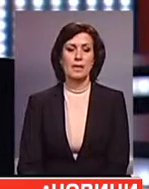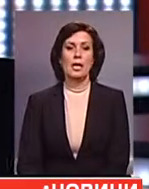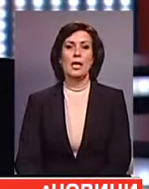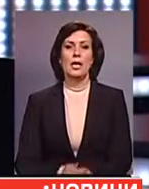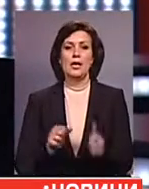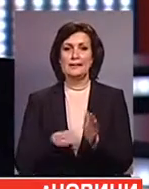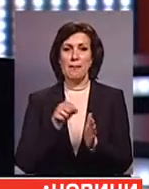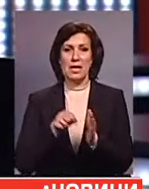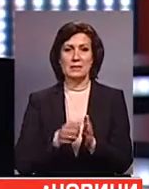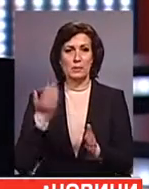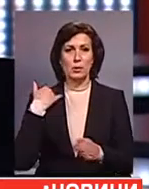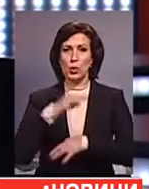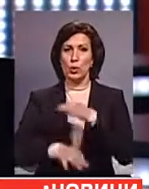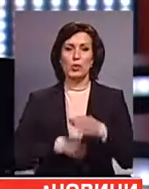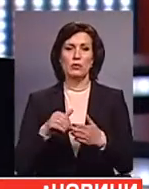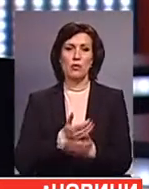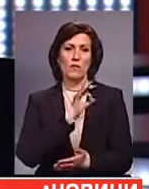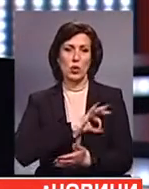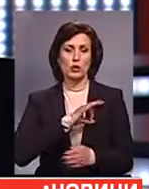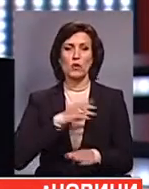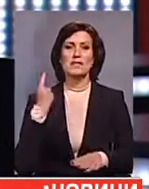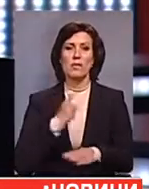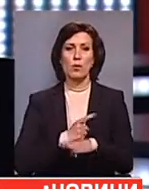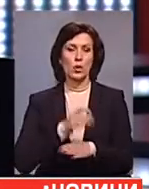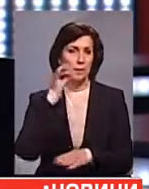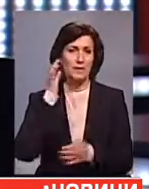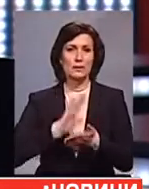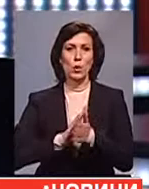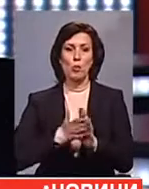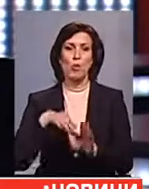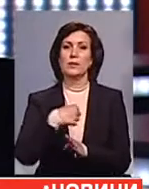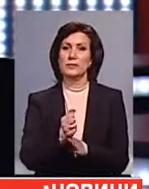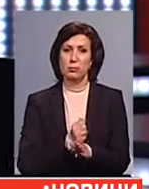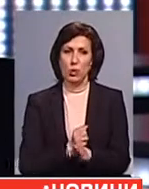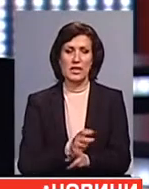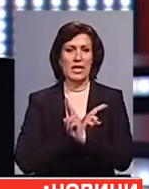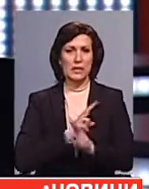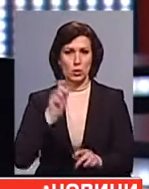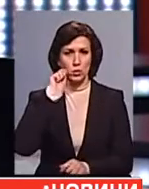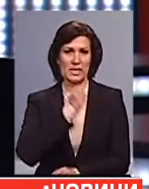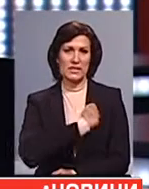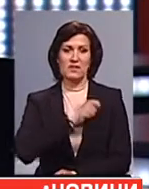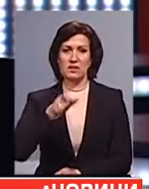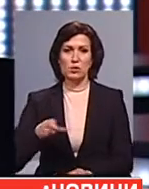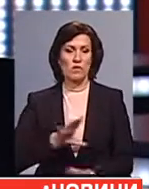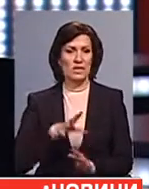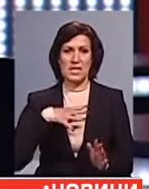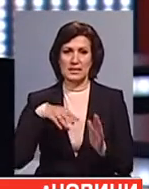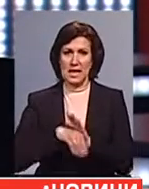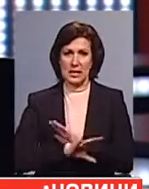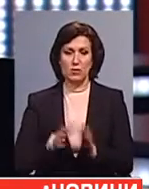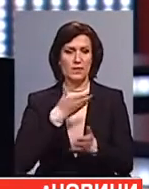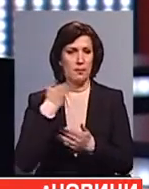Сепаратисти минулої доби знову використовували заборонену мінськими угодами зброю. Ніхто з українських військових не загинув, немає